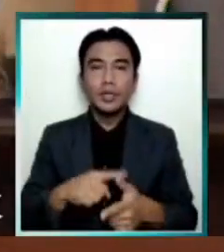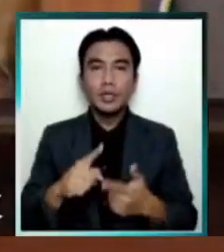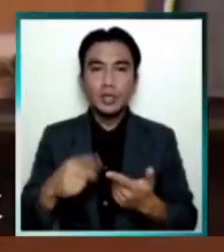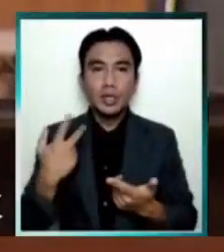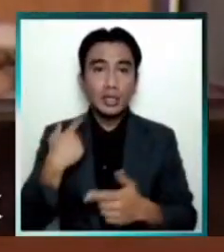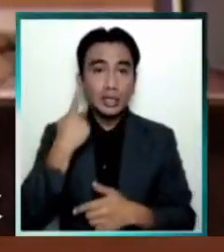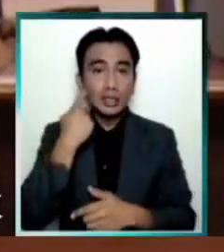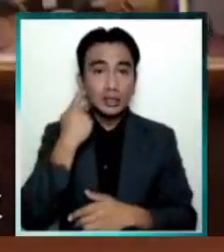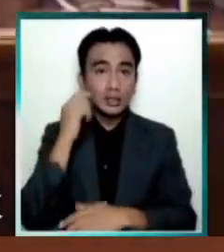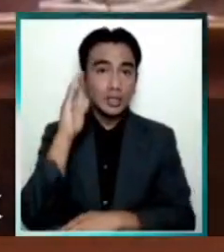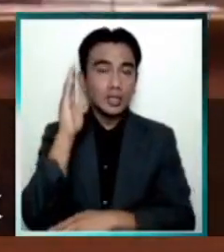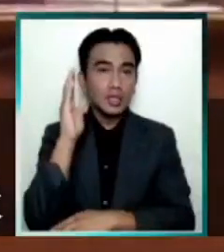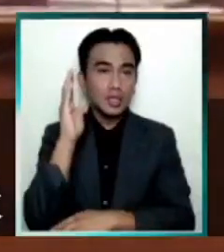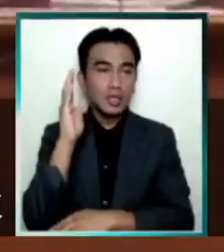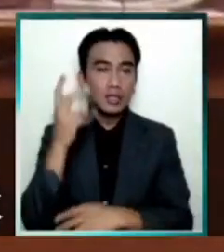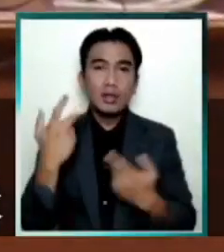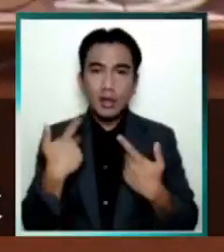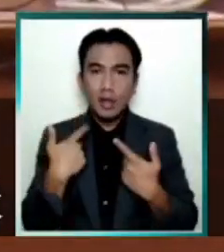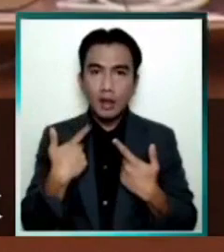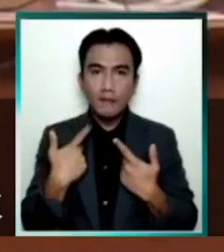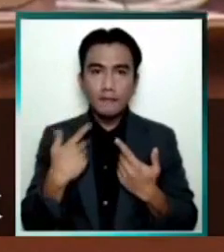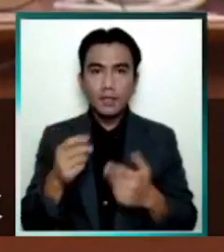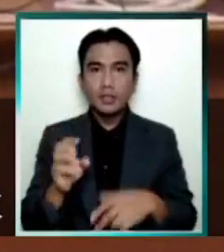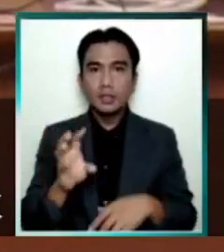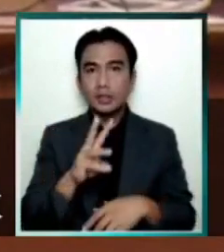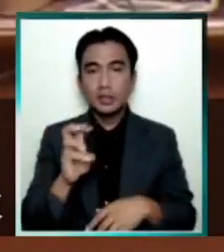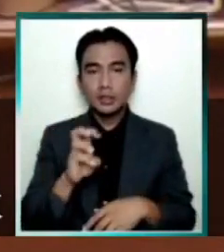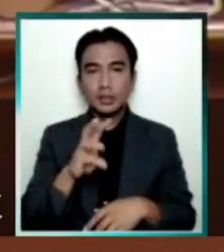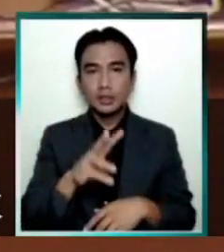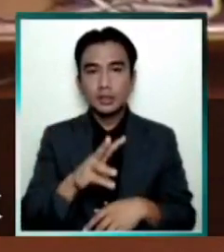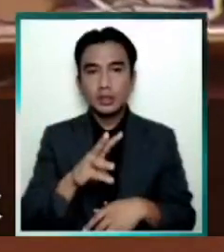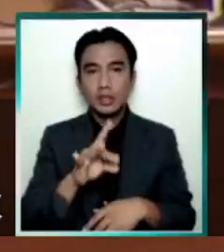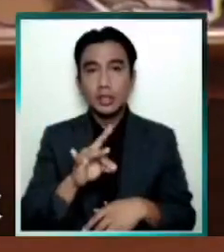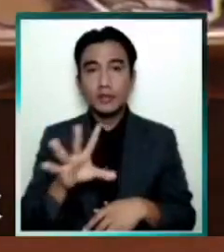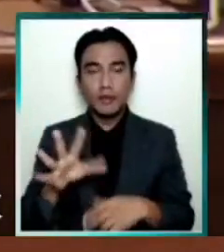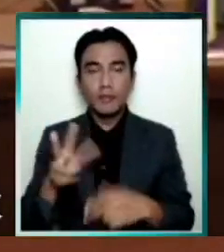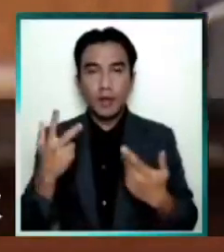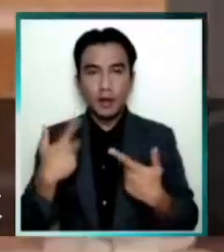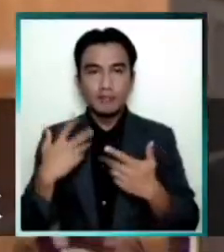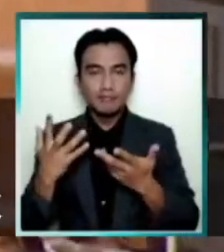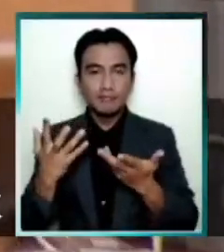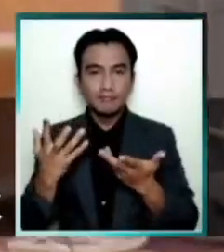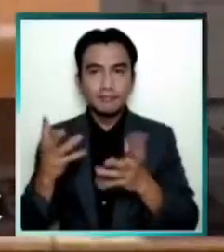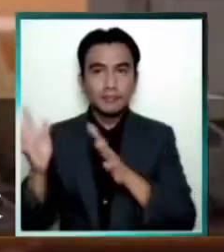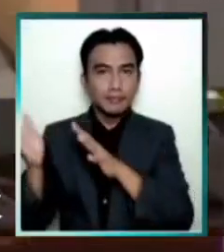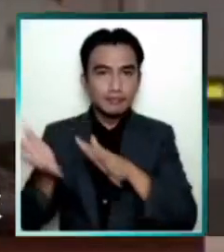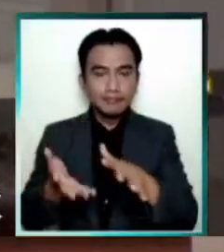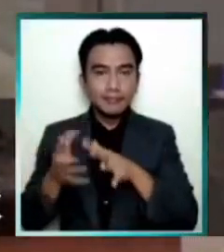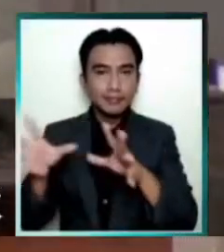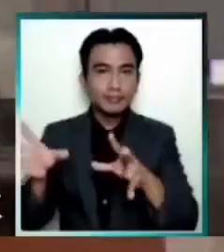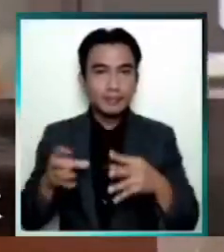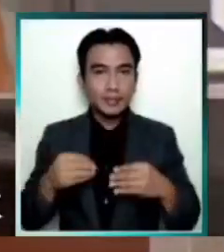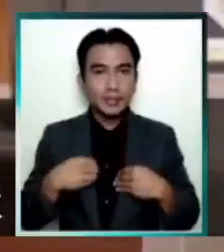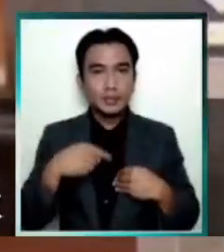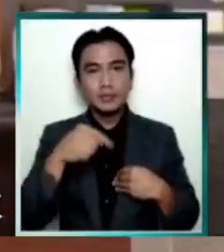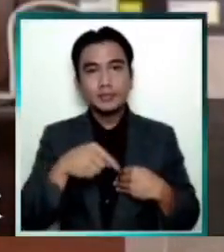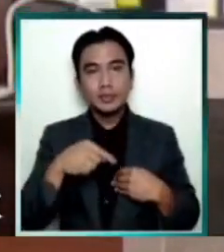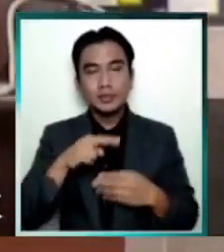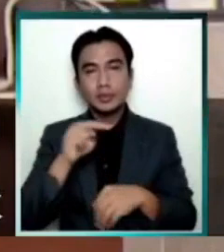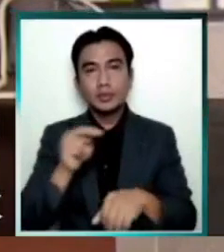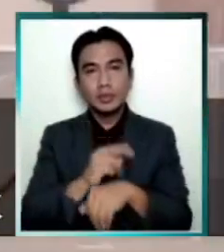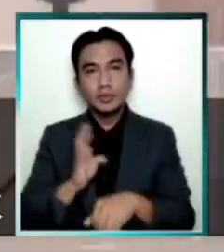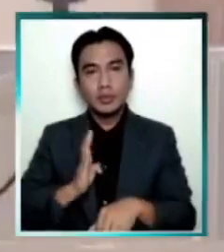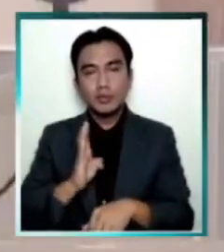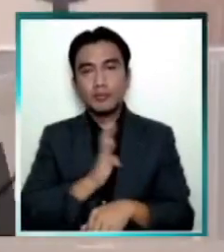Cascuejo, umabot na sa 685 ang certificates of canvass na natanggap ng National Board of Canvassers para sa overseas